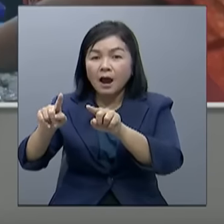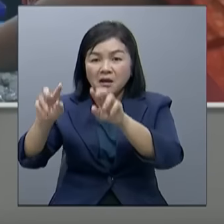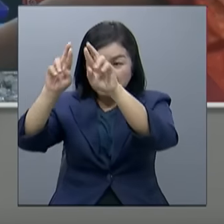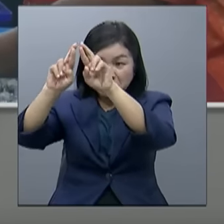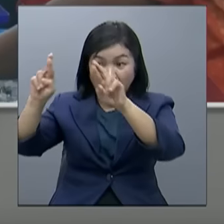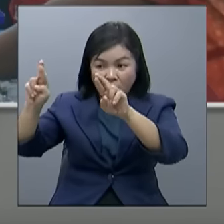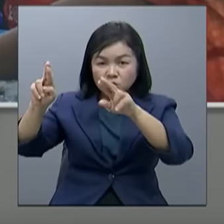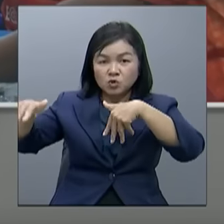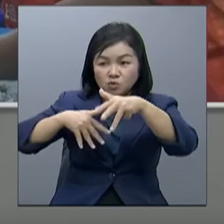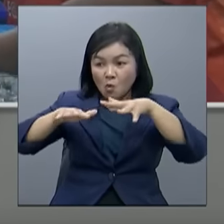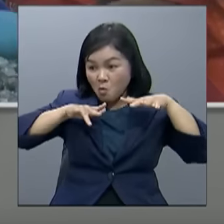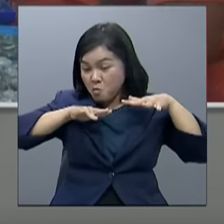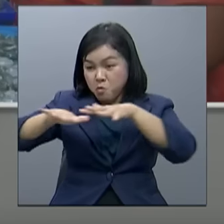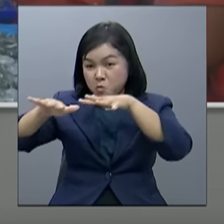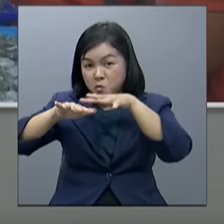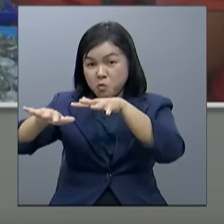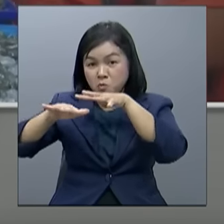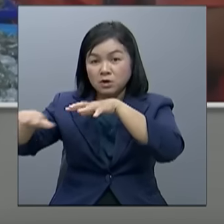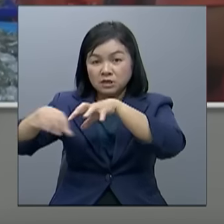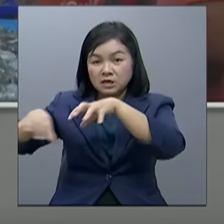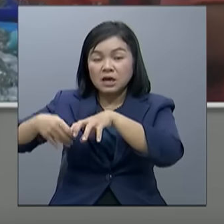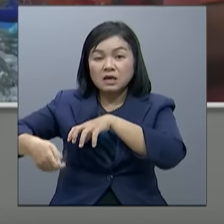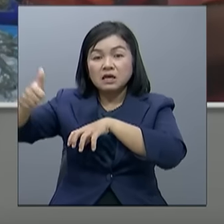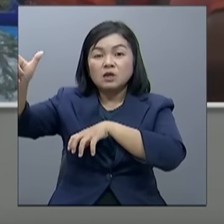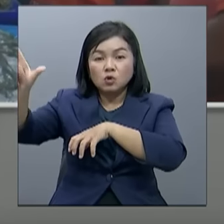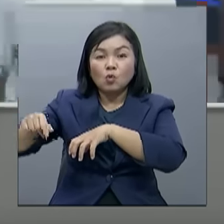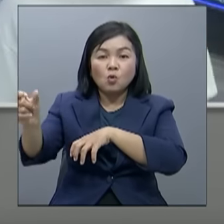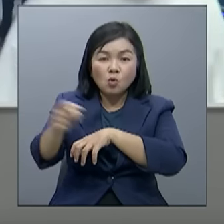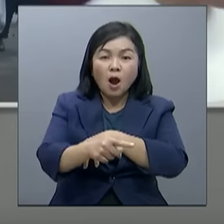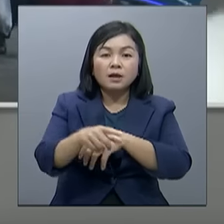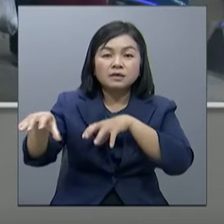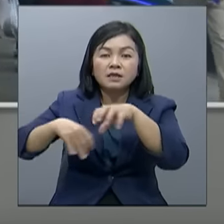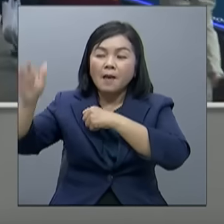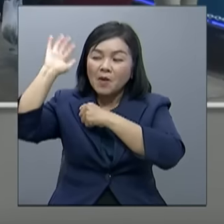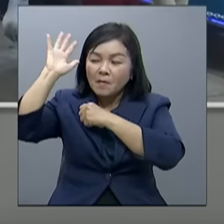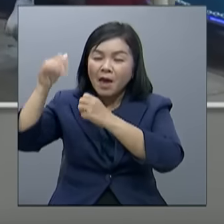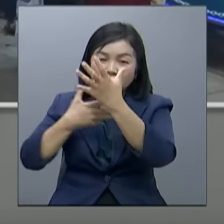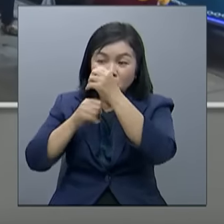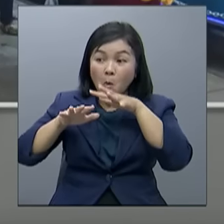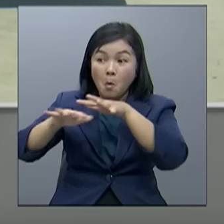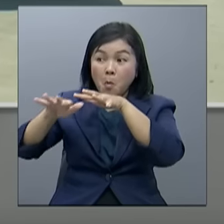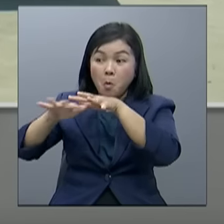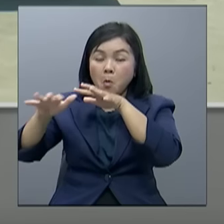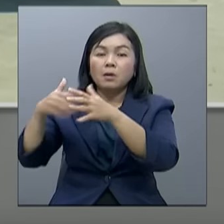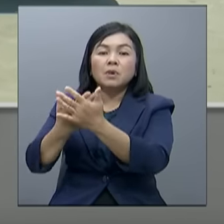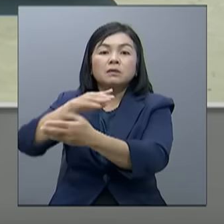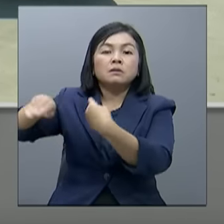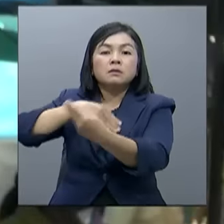กเขาสามารถบริหารจัดการต้นทุนได้ถูกกว่าแล้วก็สามารถทำโปรโมชั่นดึงดูดเงินหมื่นไปได้มากกว่า